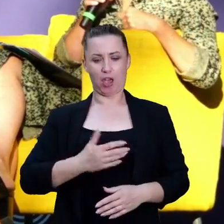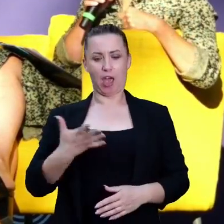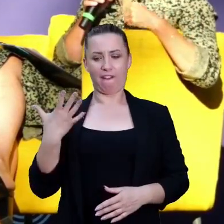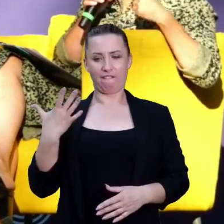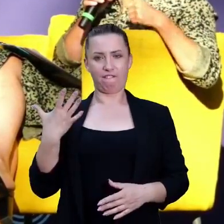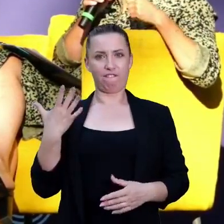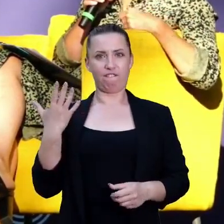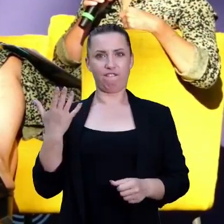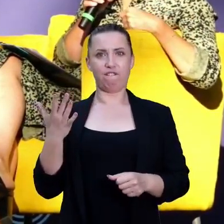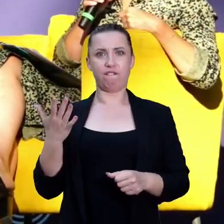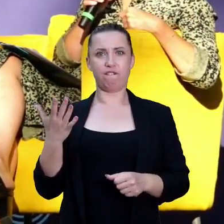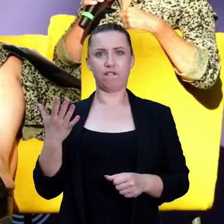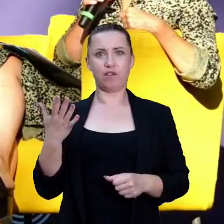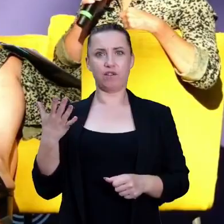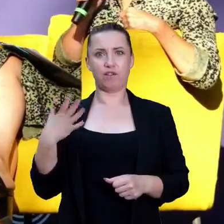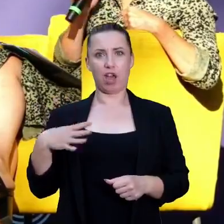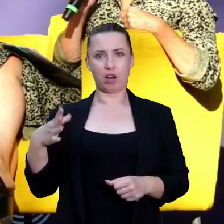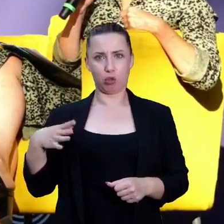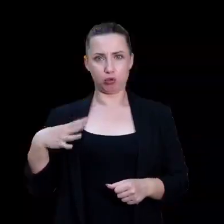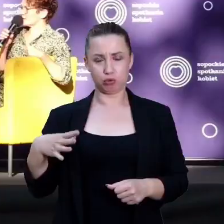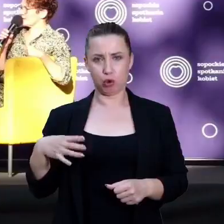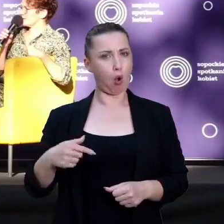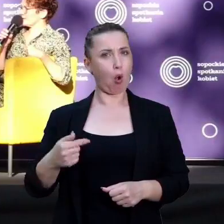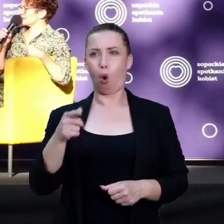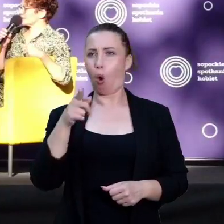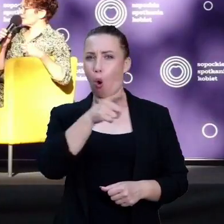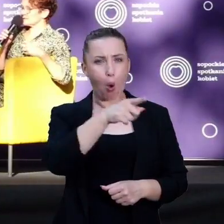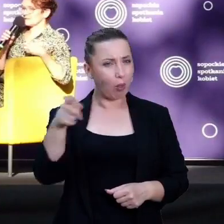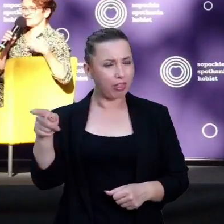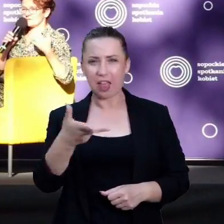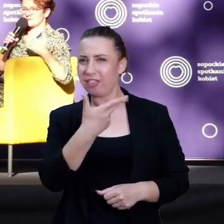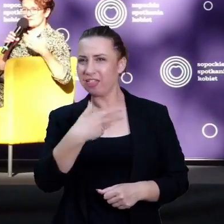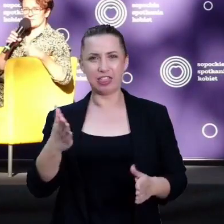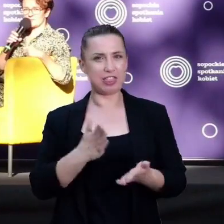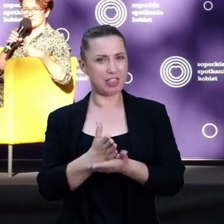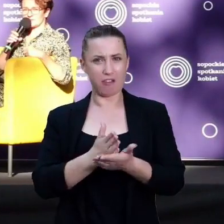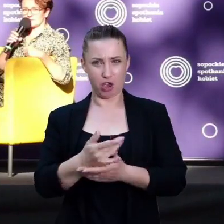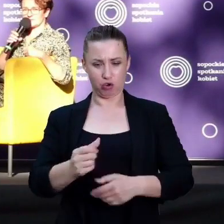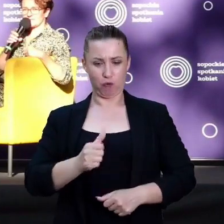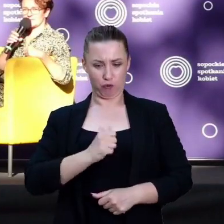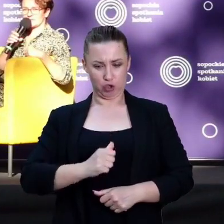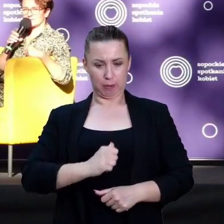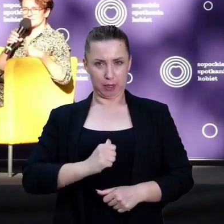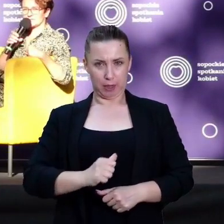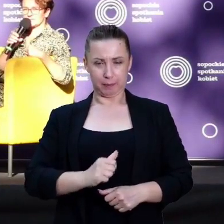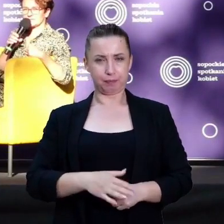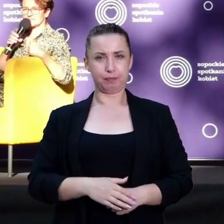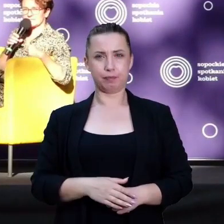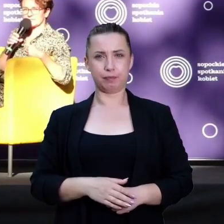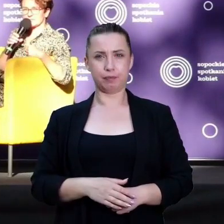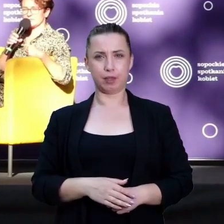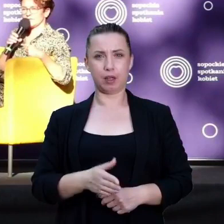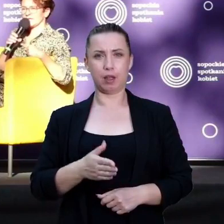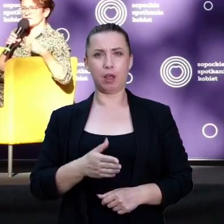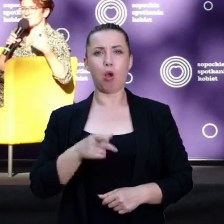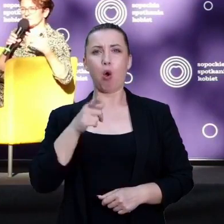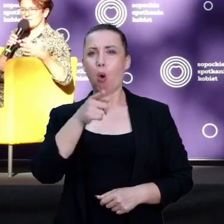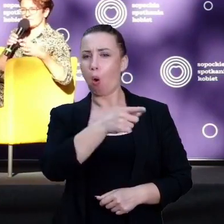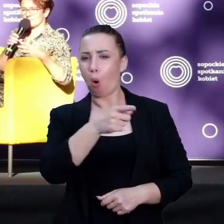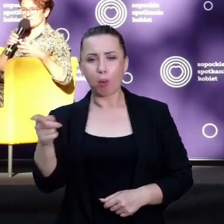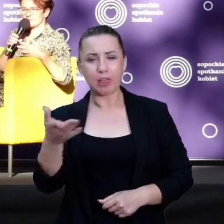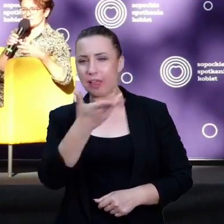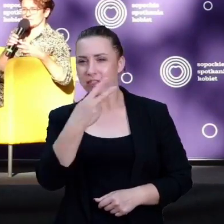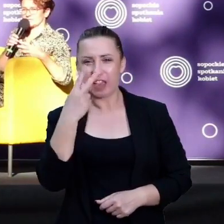same przestają w siebie wierzyć, że nie widzą jakiegoś sensu i